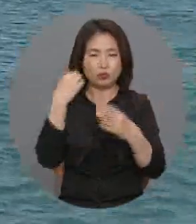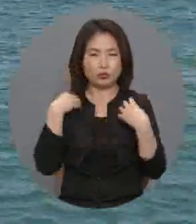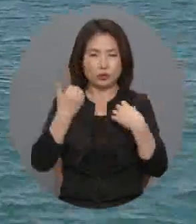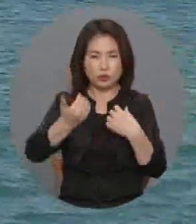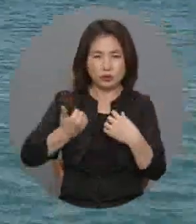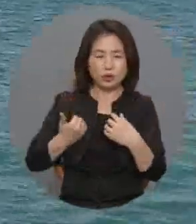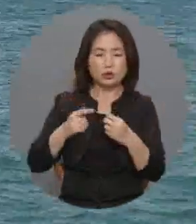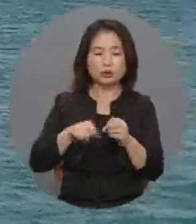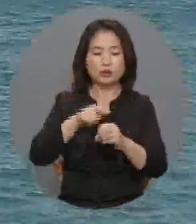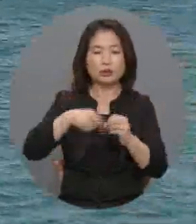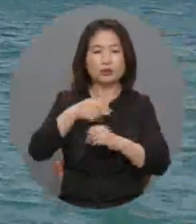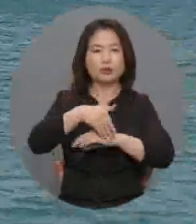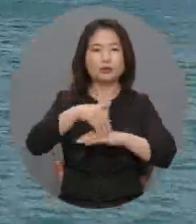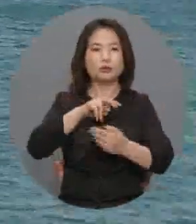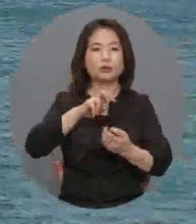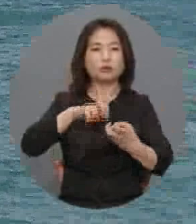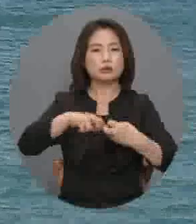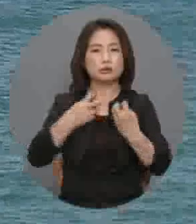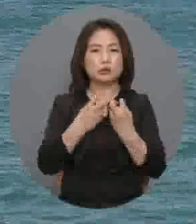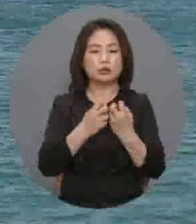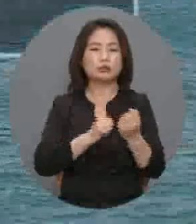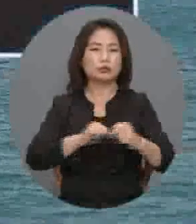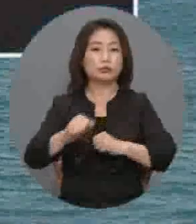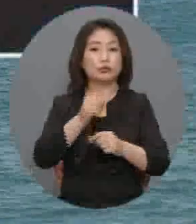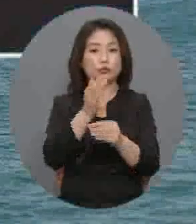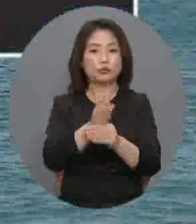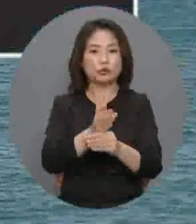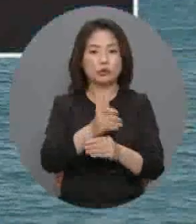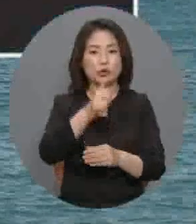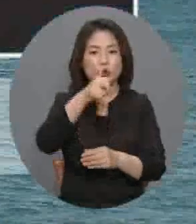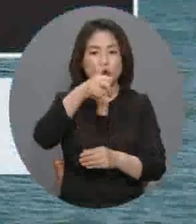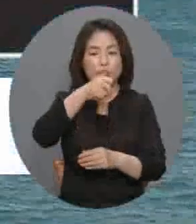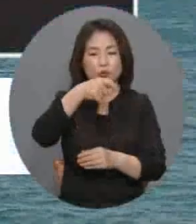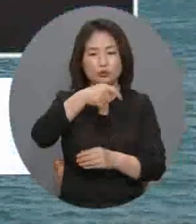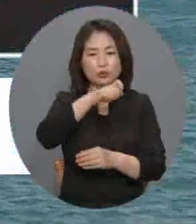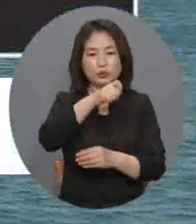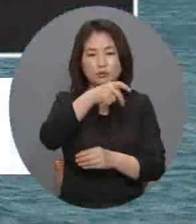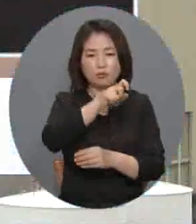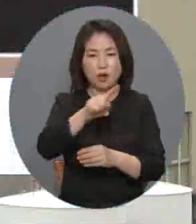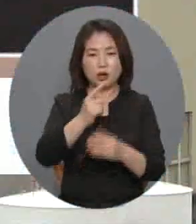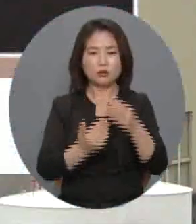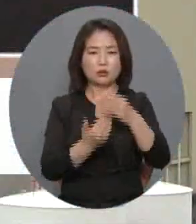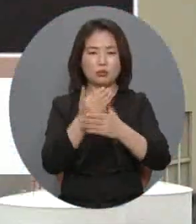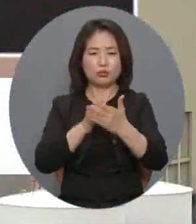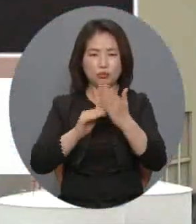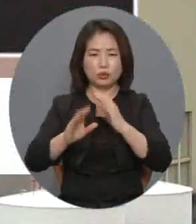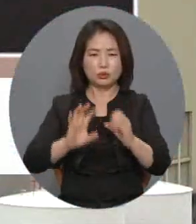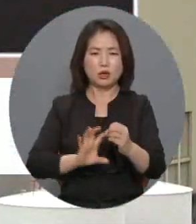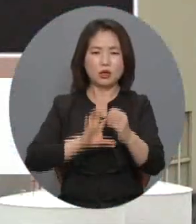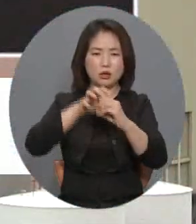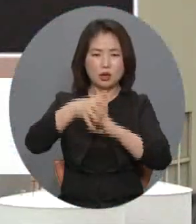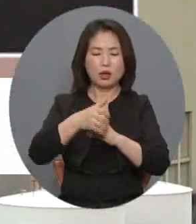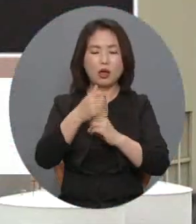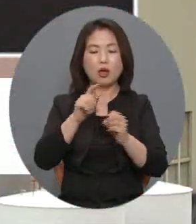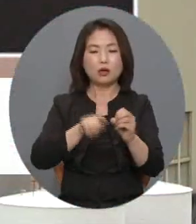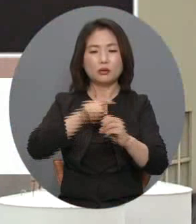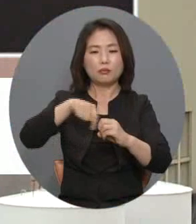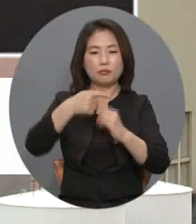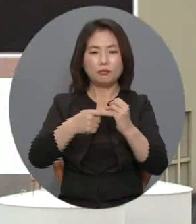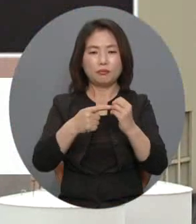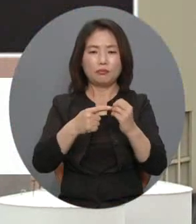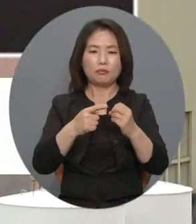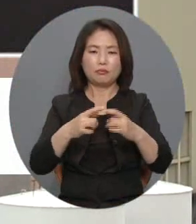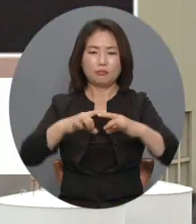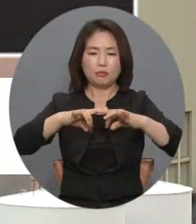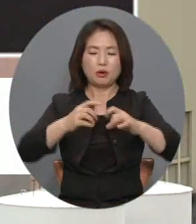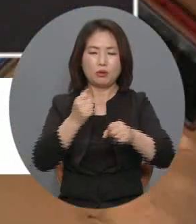이미 탈원전 정책이 추진된 겁니다. 후쿠시마 사고 이후에 전 세계적으로 핵발전소를 폐쇄해야